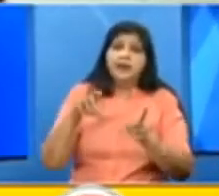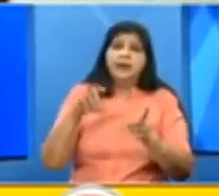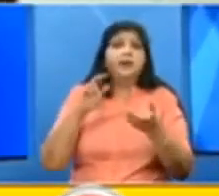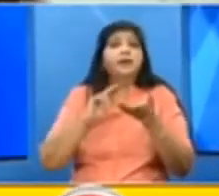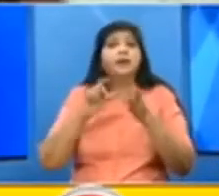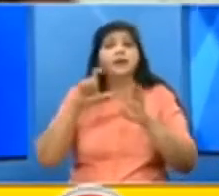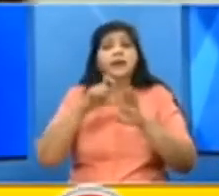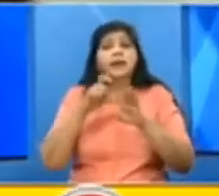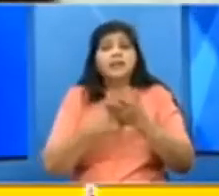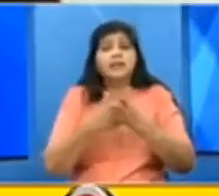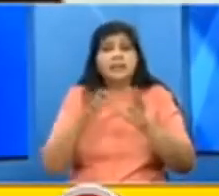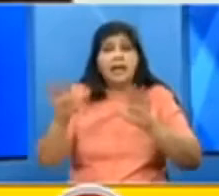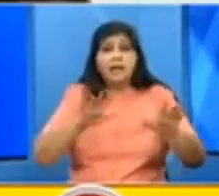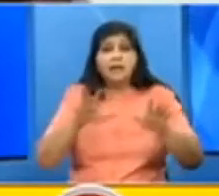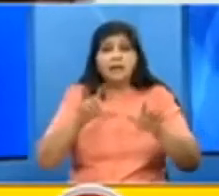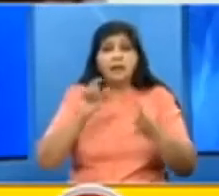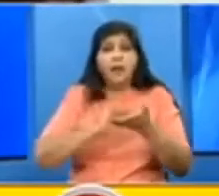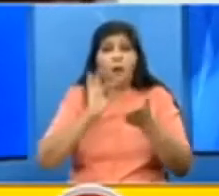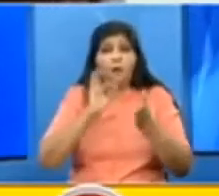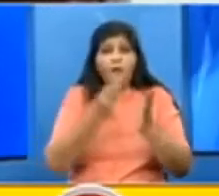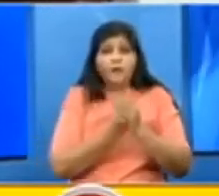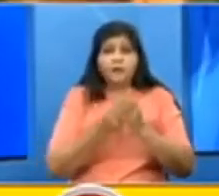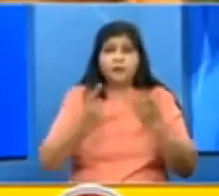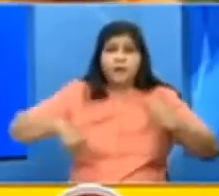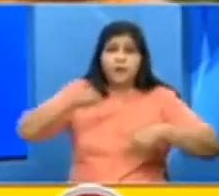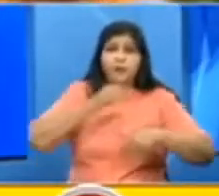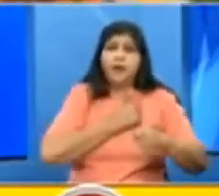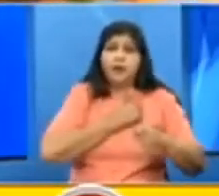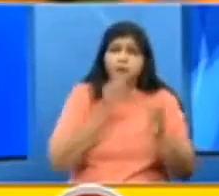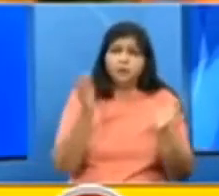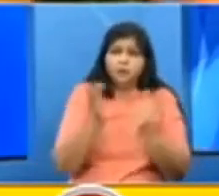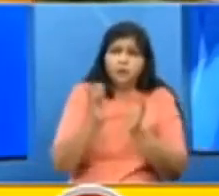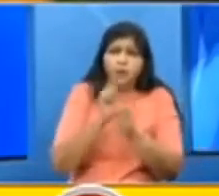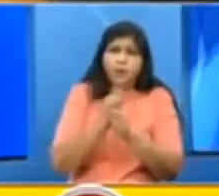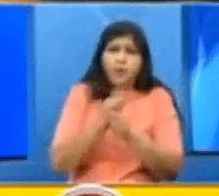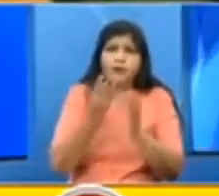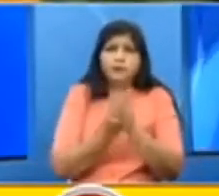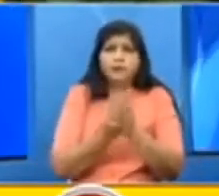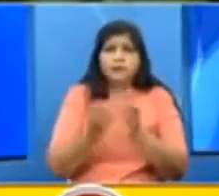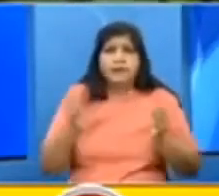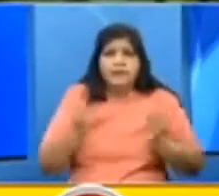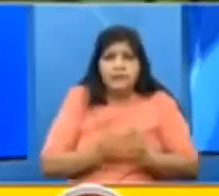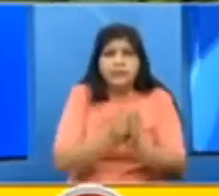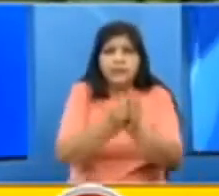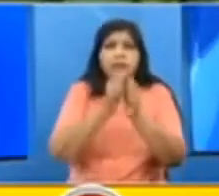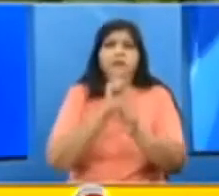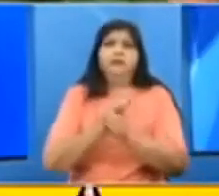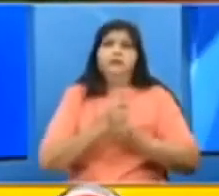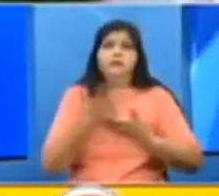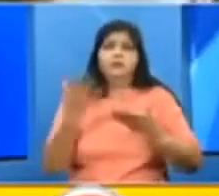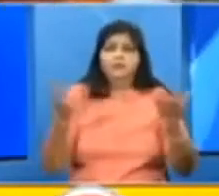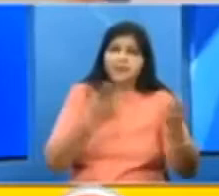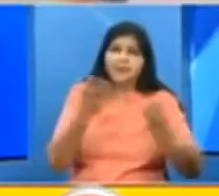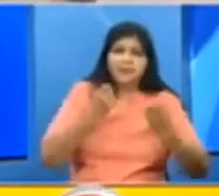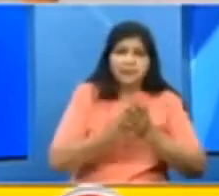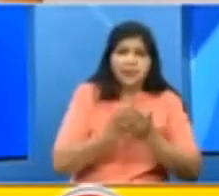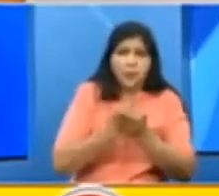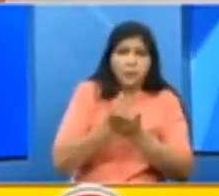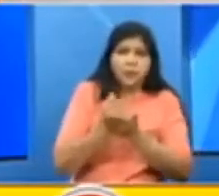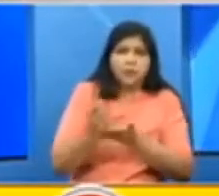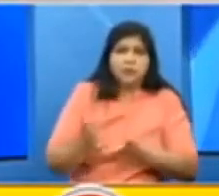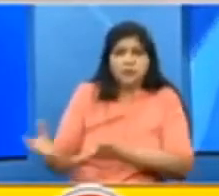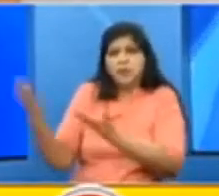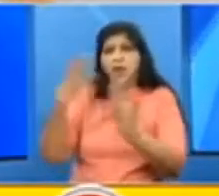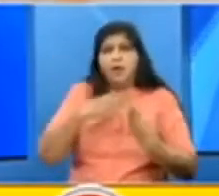संस्थाएं सब एक साथ मिलकर जुटे हुए हैं। हर तरह से राहत और बचाव के काम कर रहे हैं।